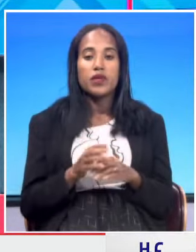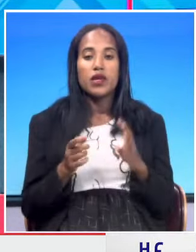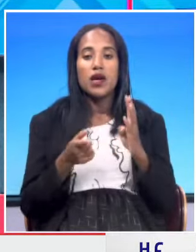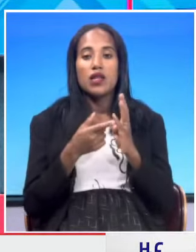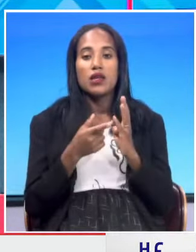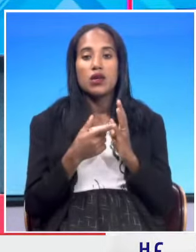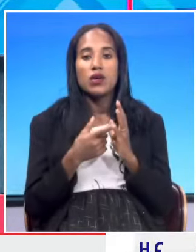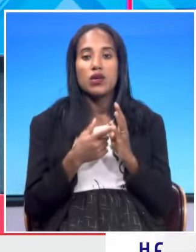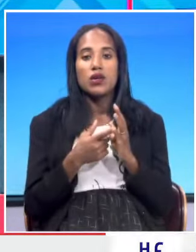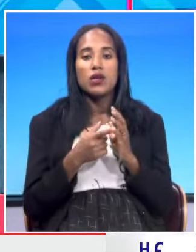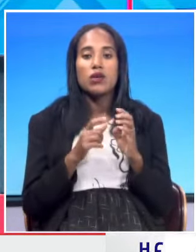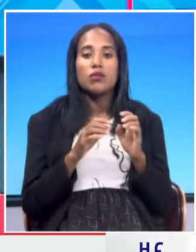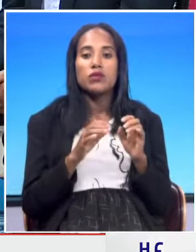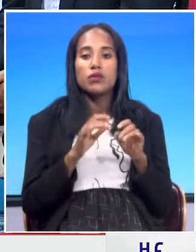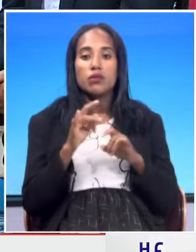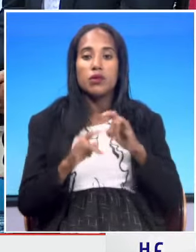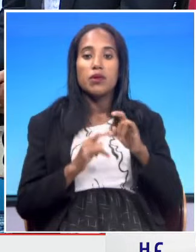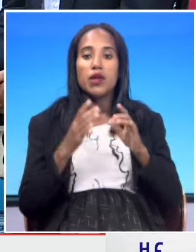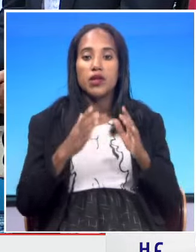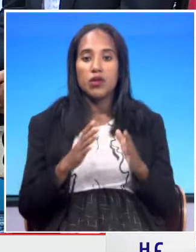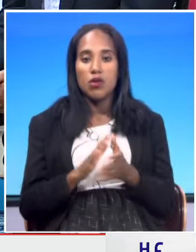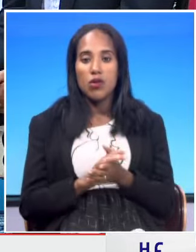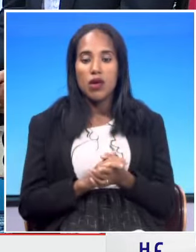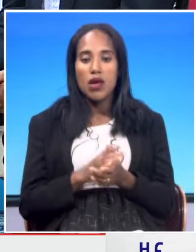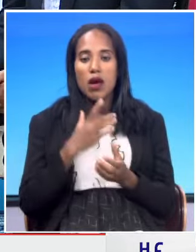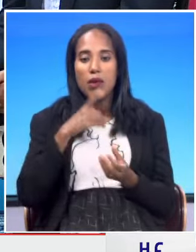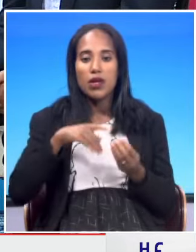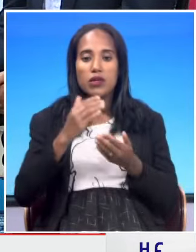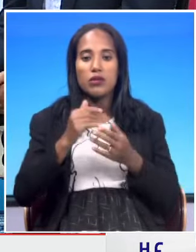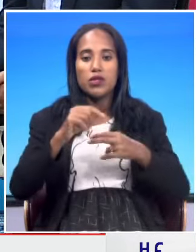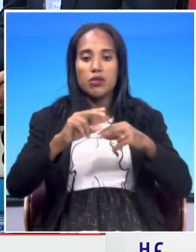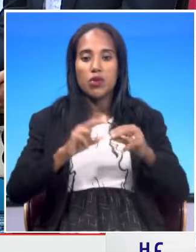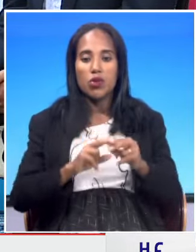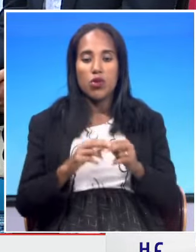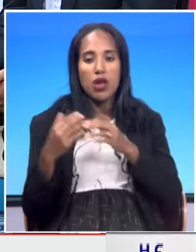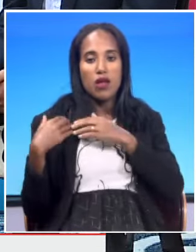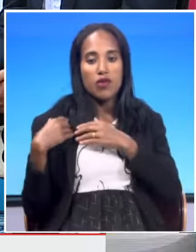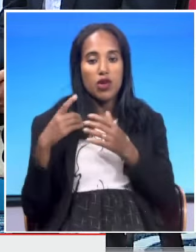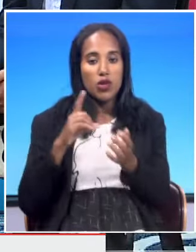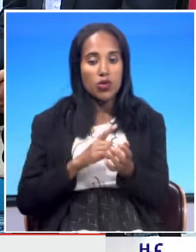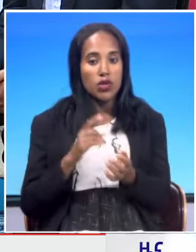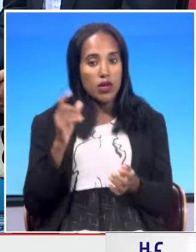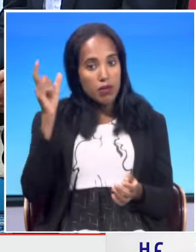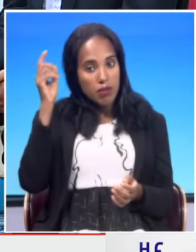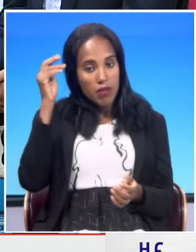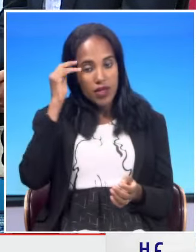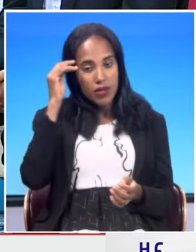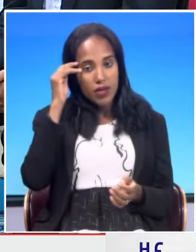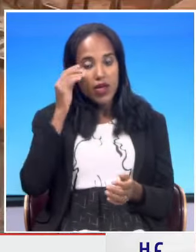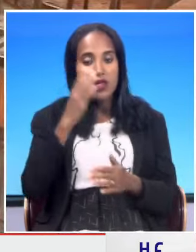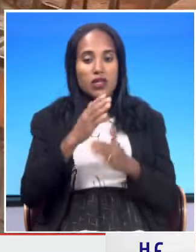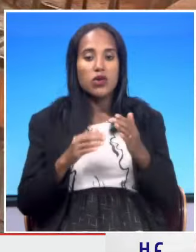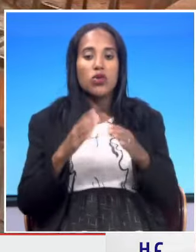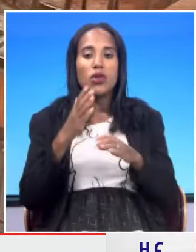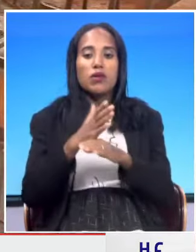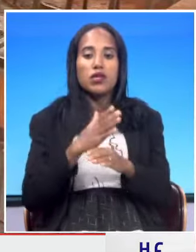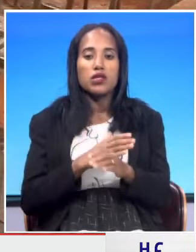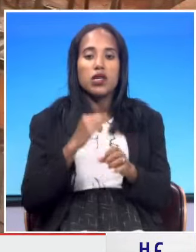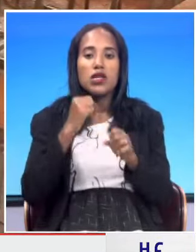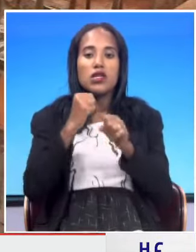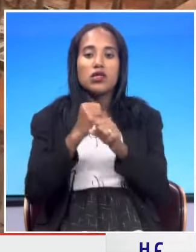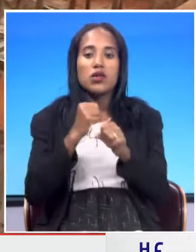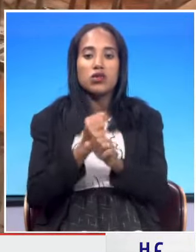አራተኛው ዲጂታይዜሽን ነው። የአማራ ክልል ትምህርት ቢሮ ኃላፊ ዶክተር ማተብ ታፈረ በክልሉ ያሉ ትምህርት ቤቶች ደረጃን ለማሻሻል